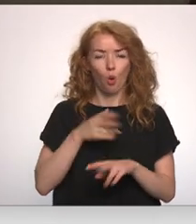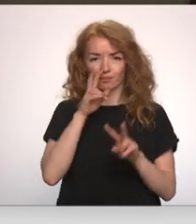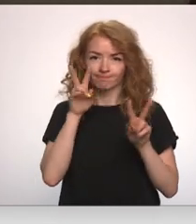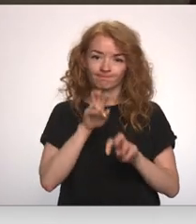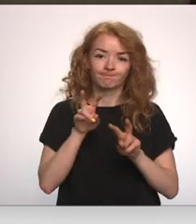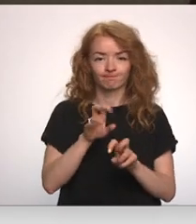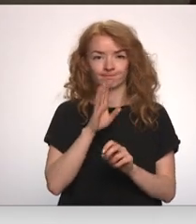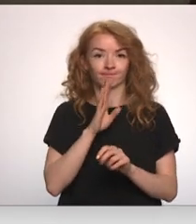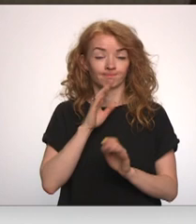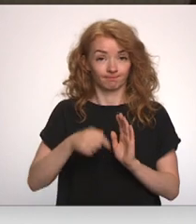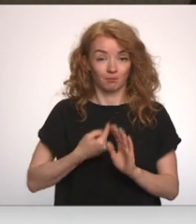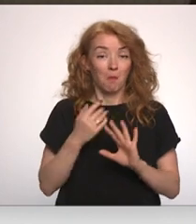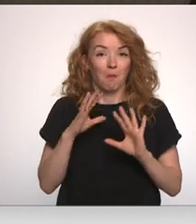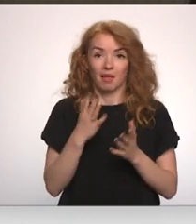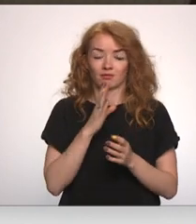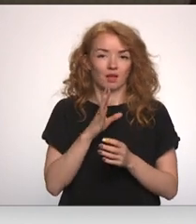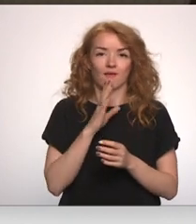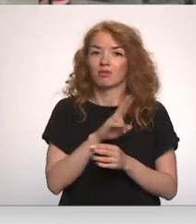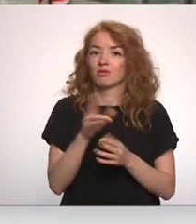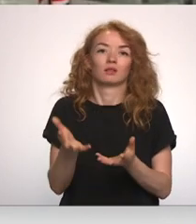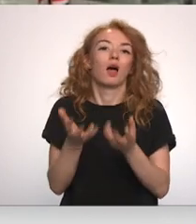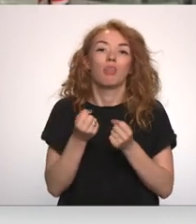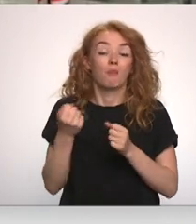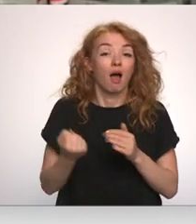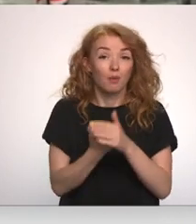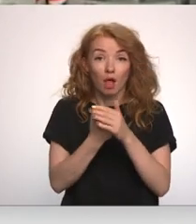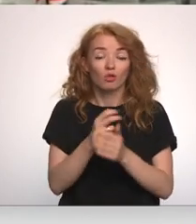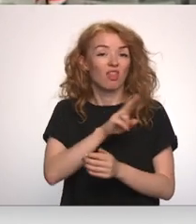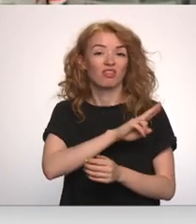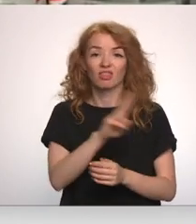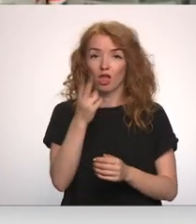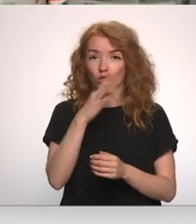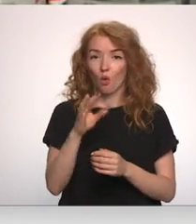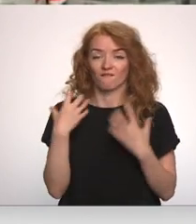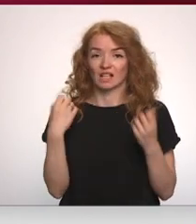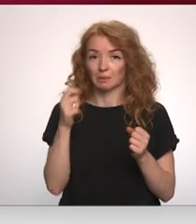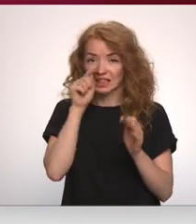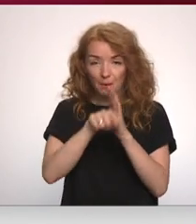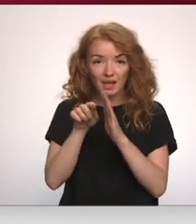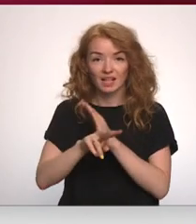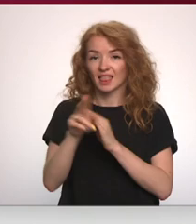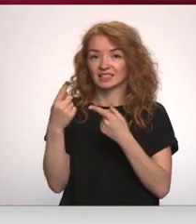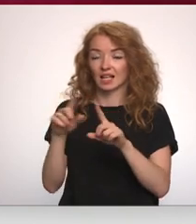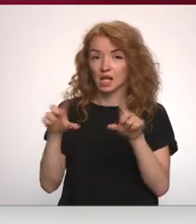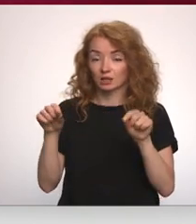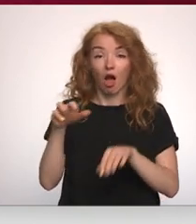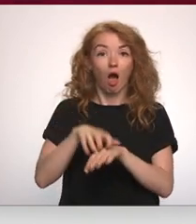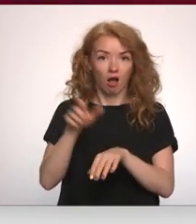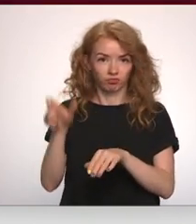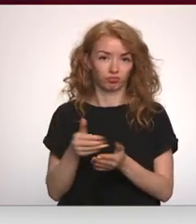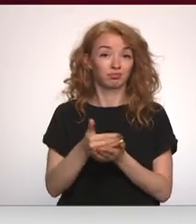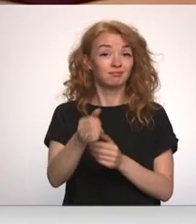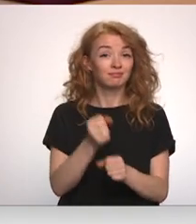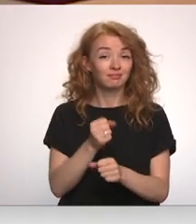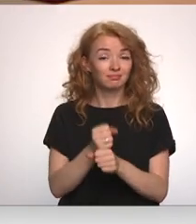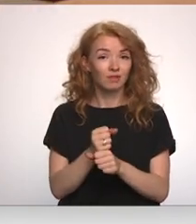izmeklējot pacientes, taču sievietes nesaņēma gaidīto atbalstu ne no Veselības inspekcijas, ne citām iestādēm. Ārsts turpināja